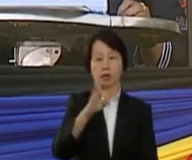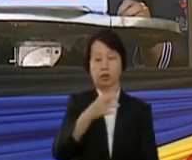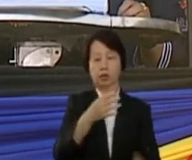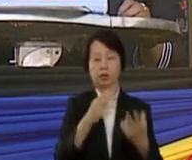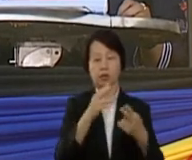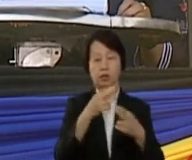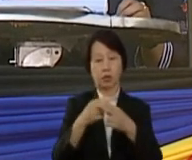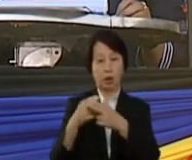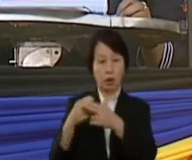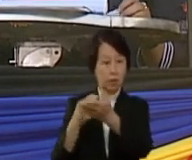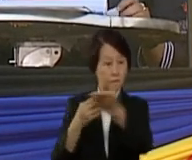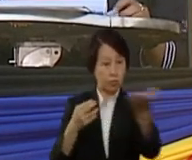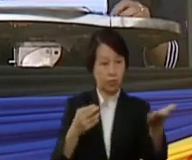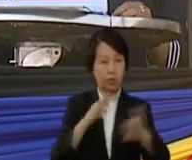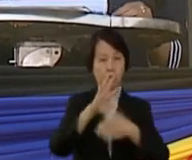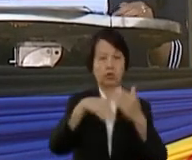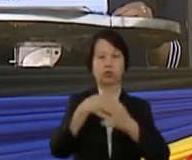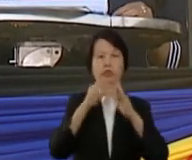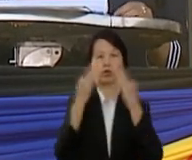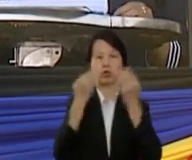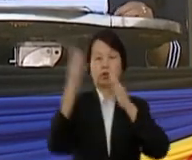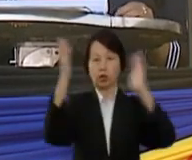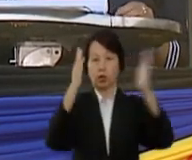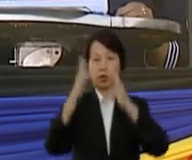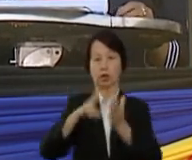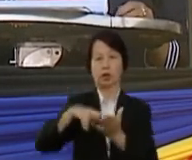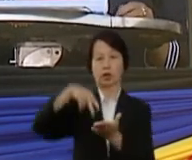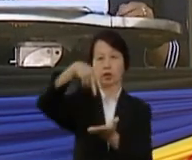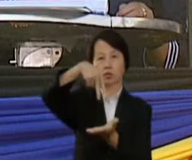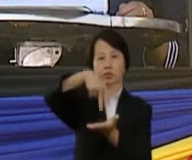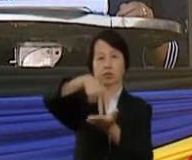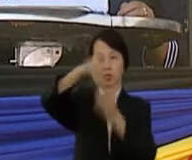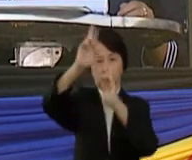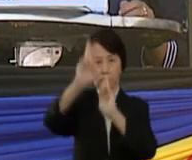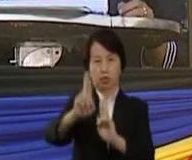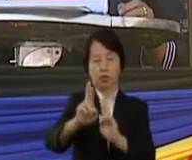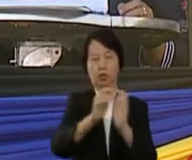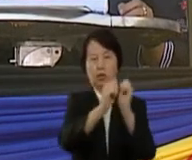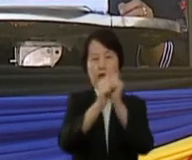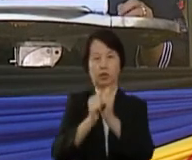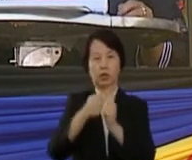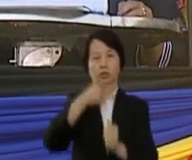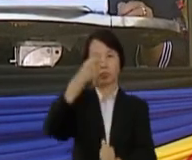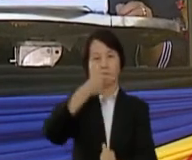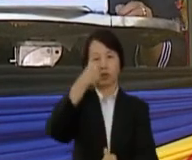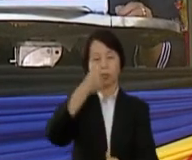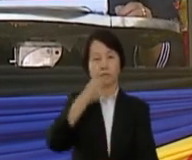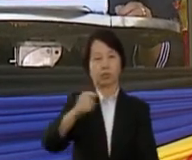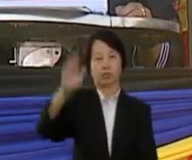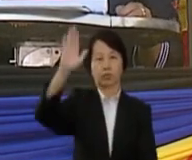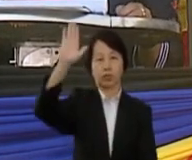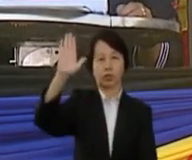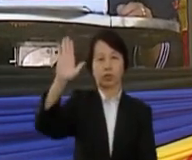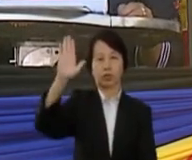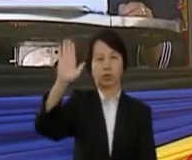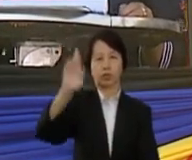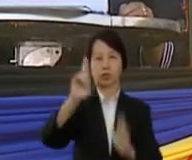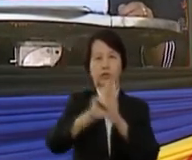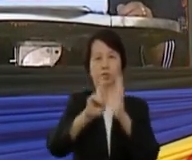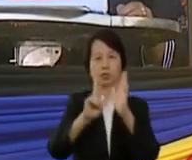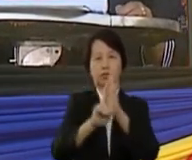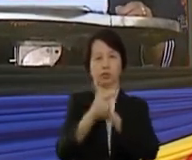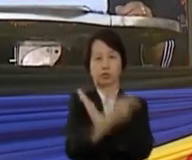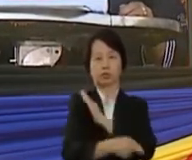dan keseluruh keluarga Malaysia untuk berdiri hormat dan sama-sama melafazkan ikrar rukun